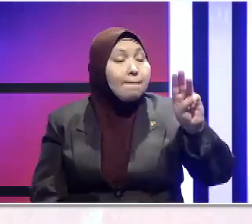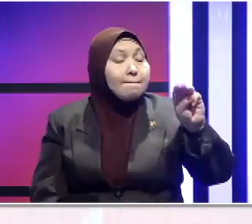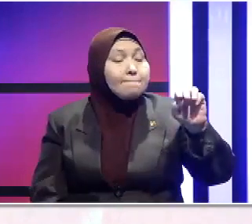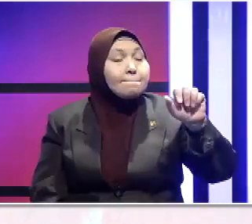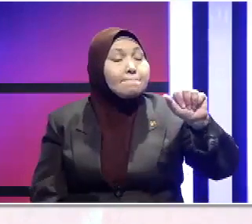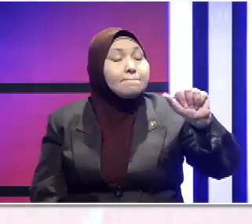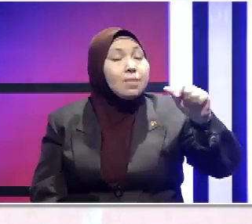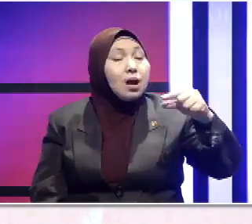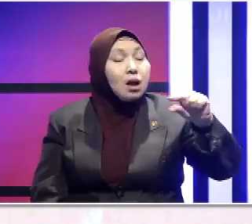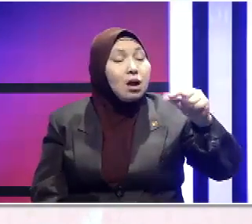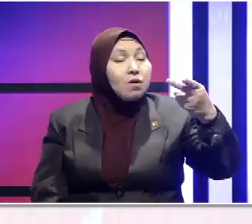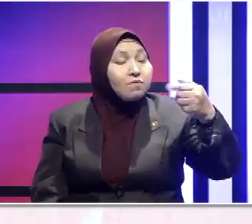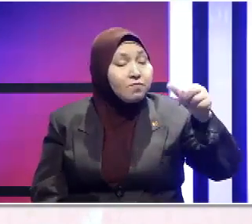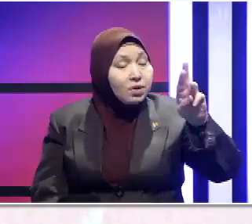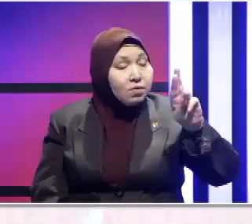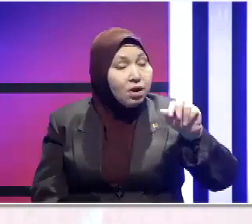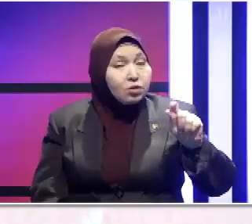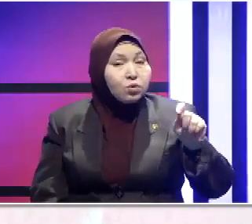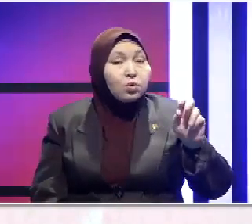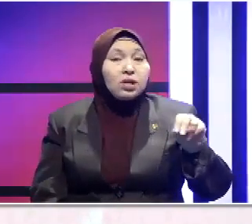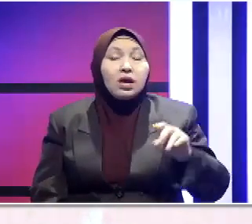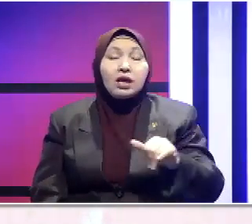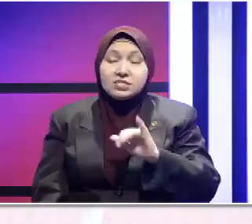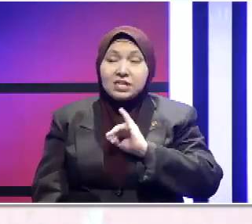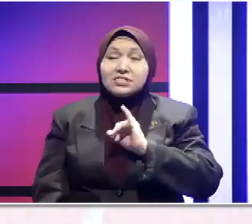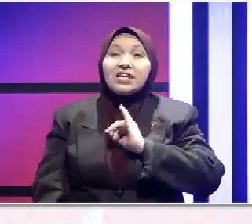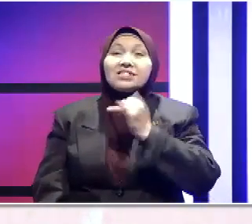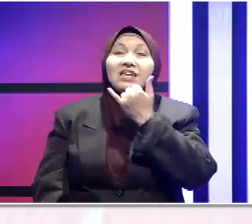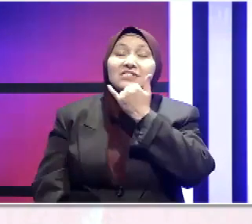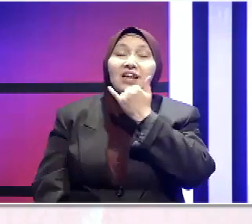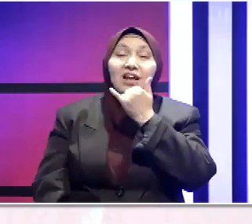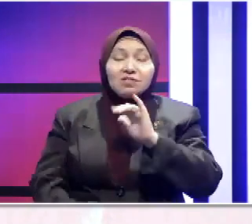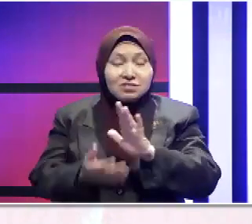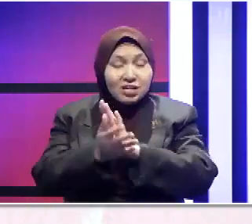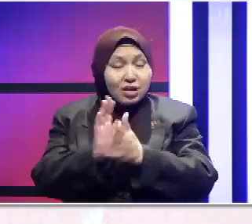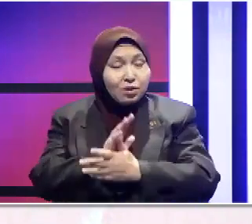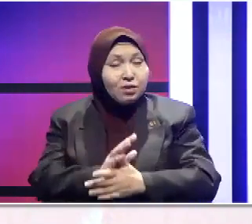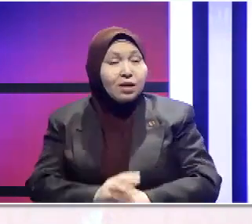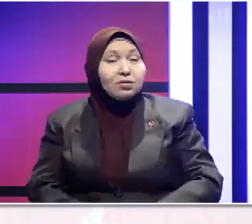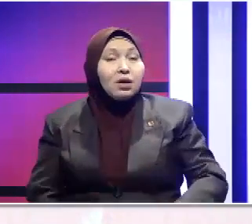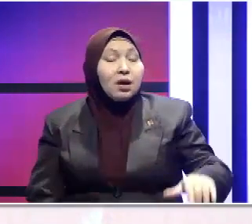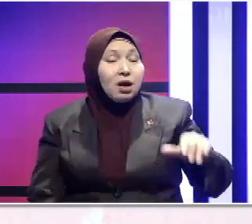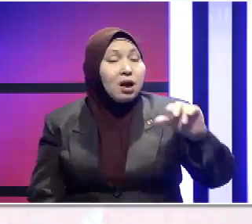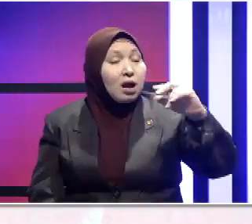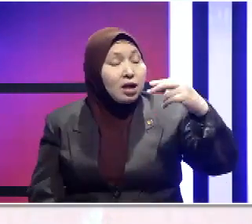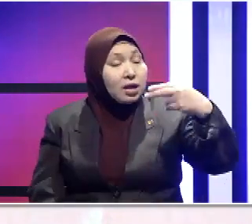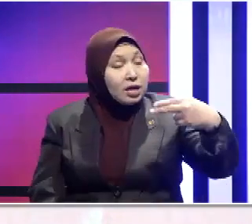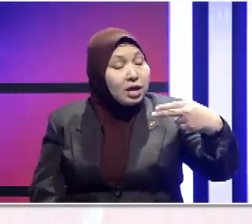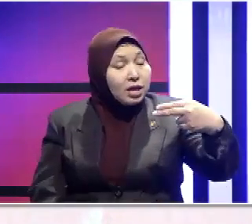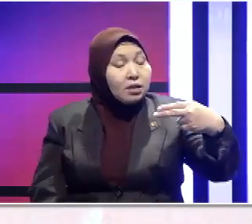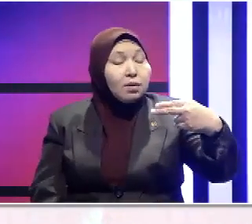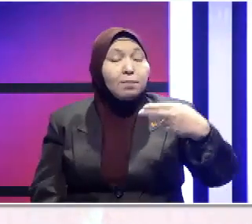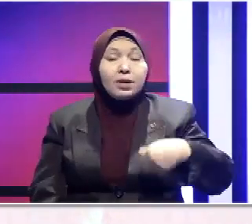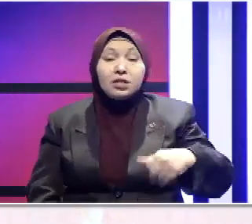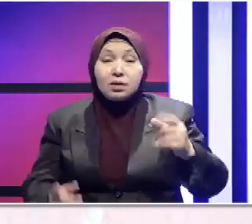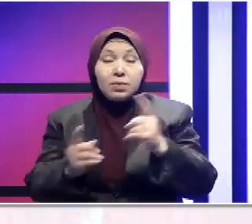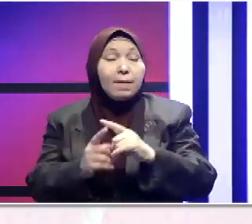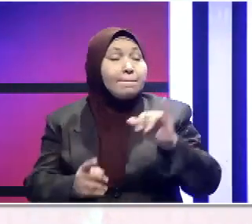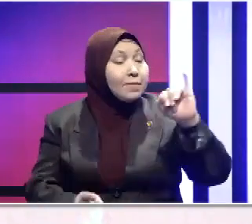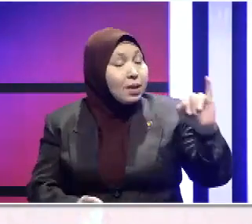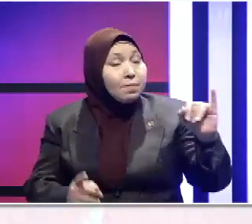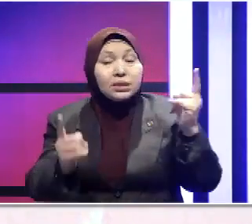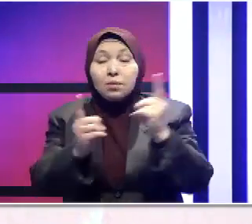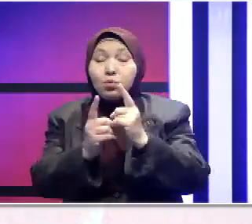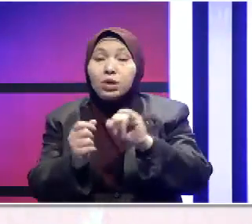maghfirotul rizqon saya Sila itulah tanwin berjumpa dengan Wow ada pemimpin Kemudian kami